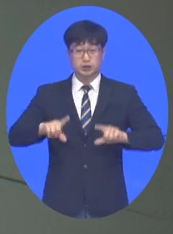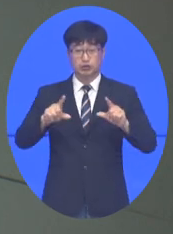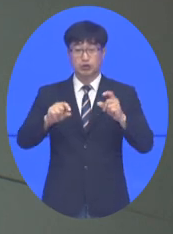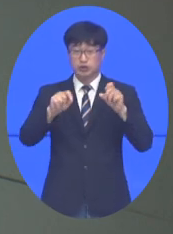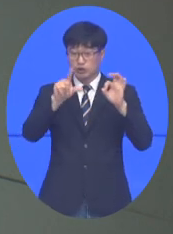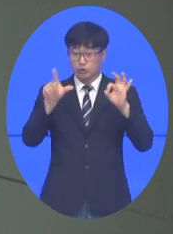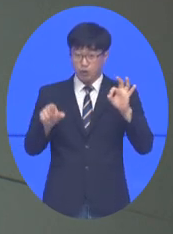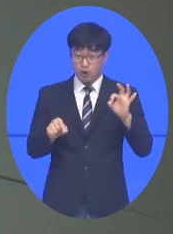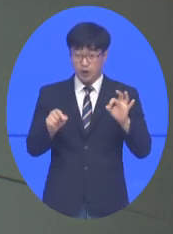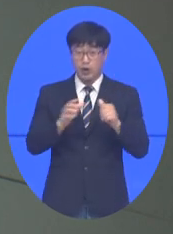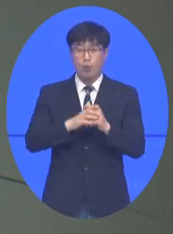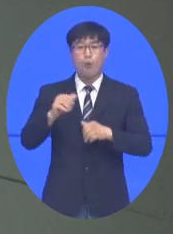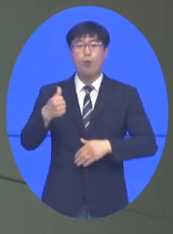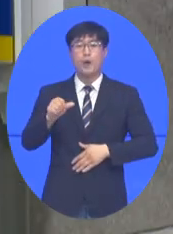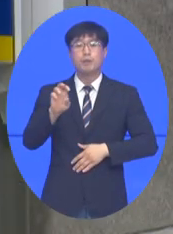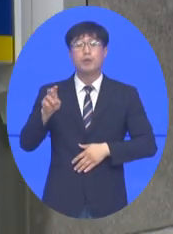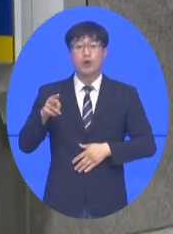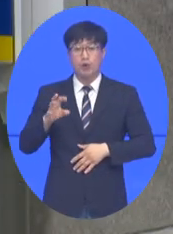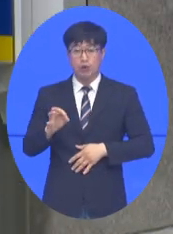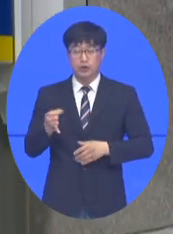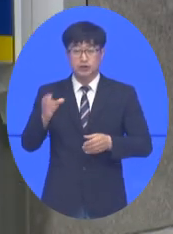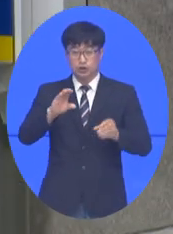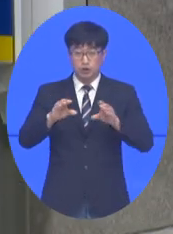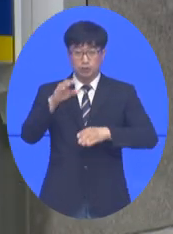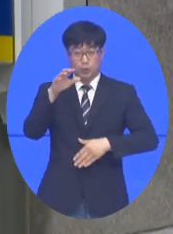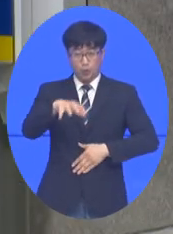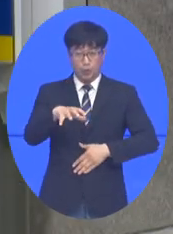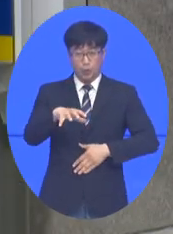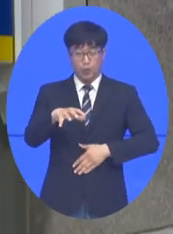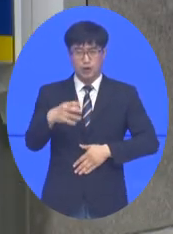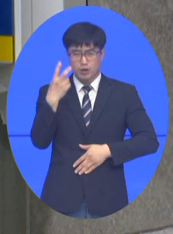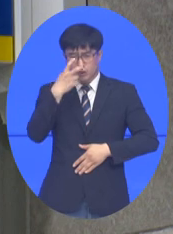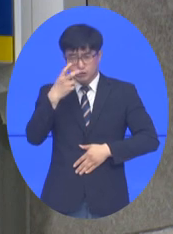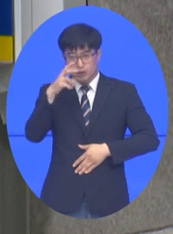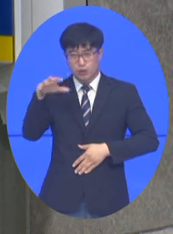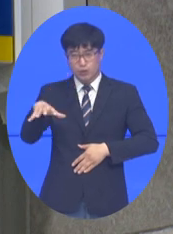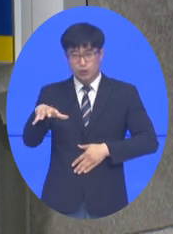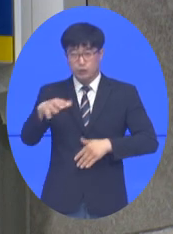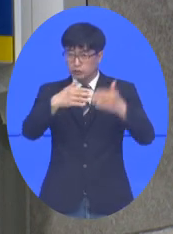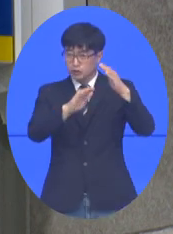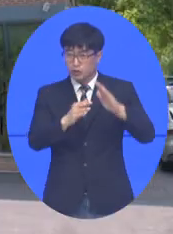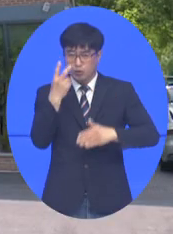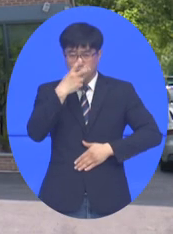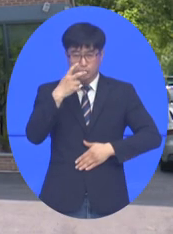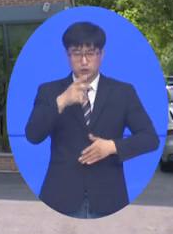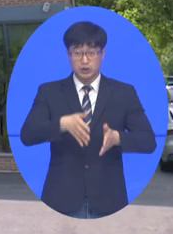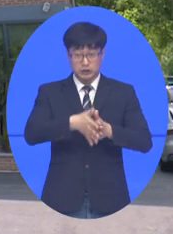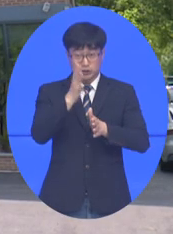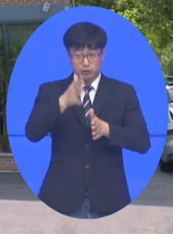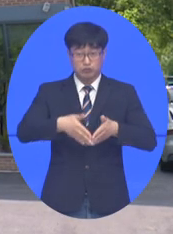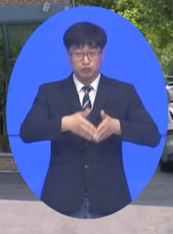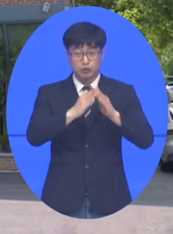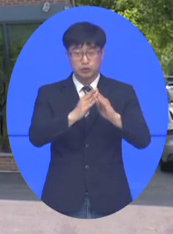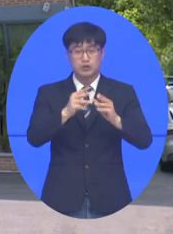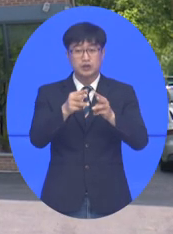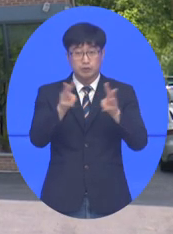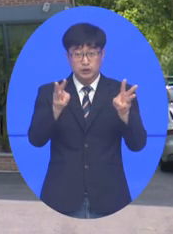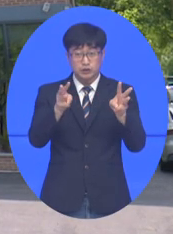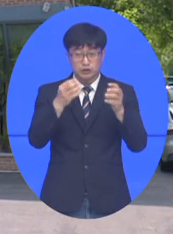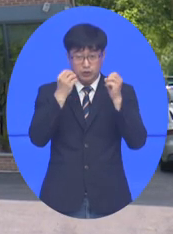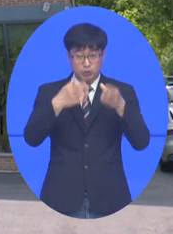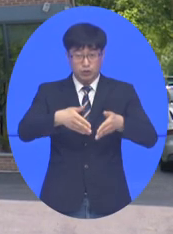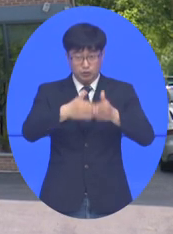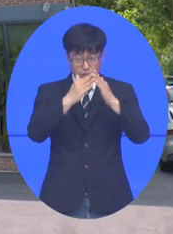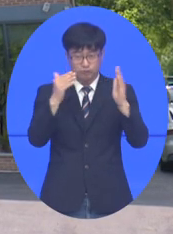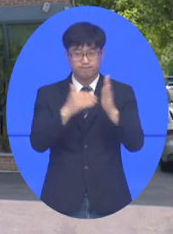10월에 약 500평 규모의 종합실험실, 병성감정실 등 체계적인 검사시설을 갖춘 3층 규모의